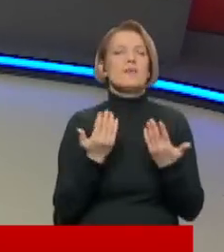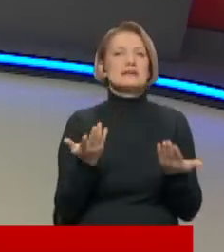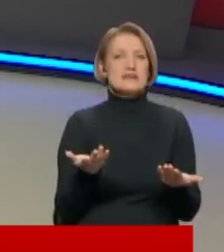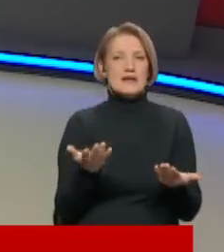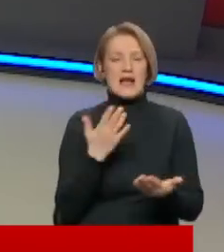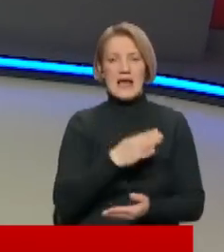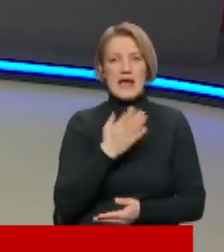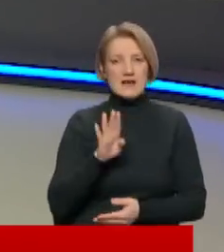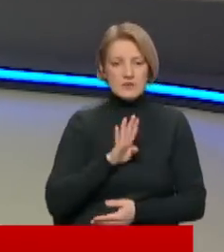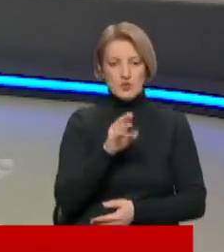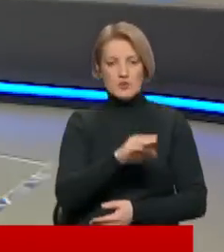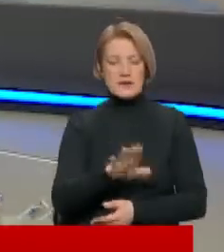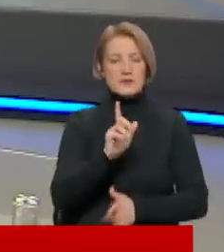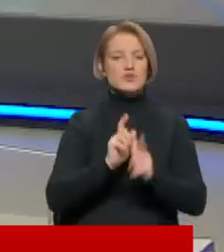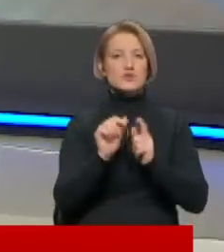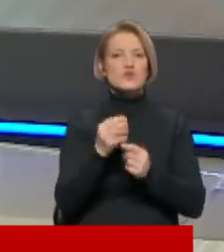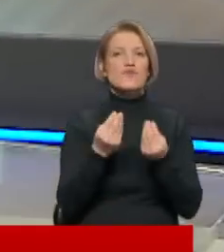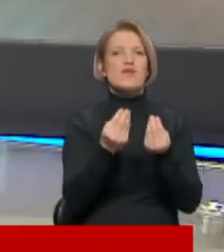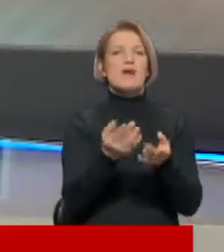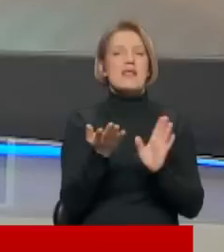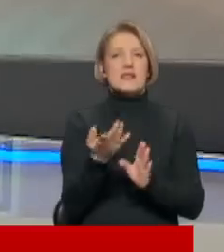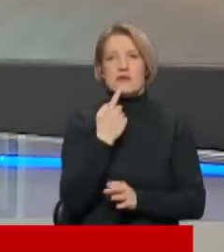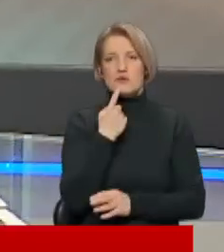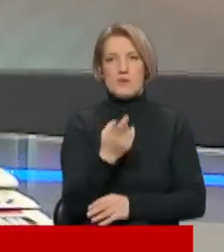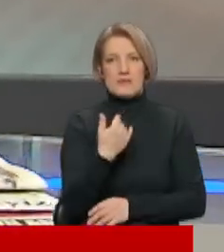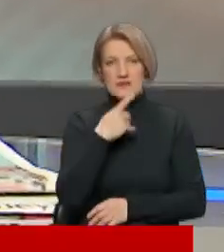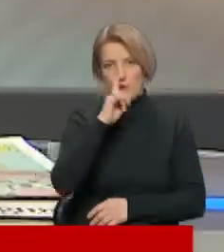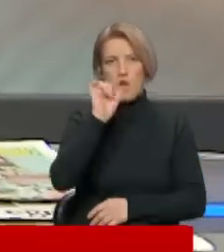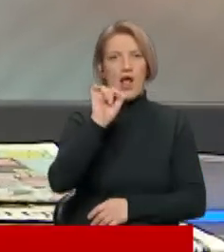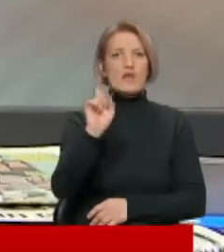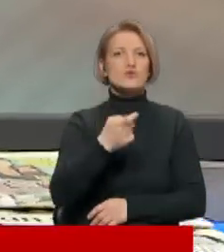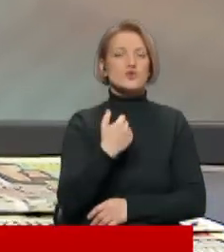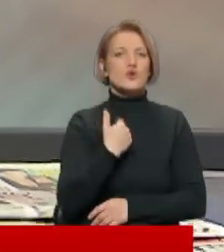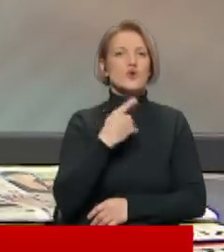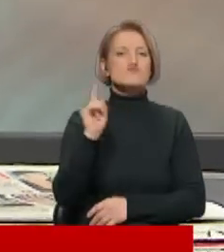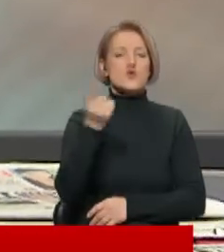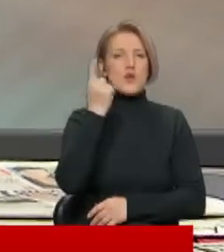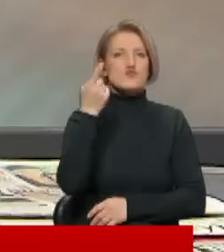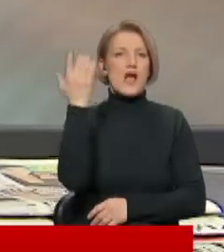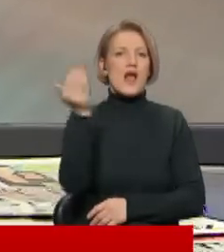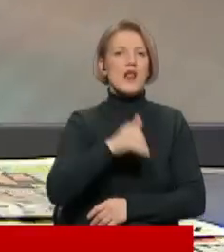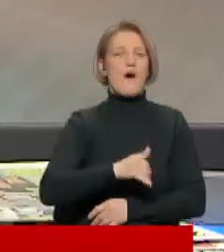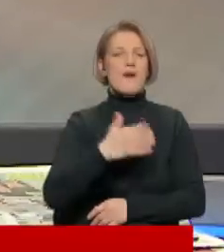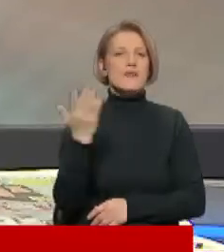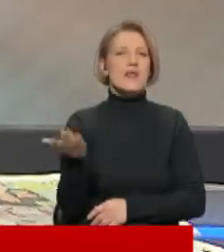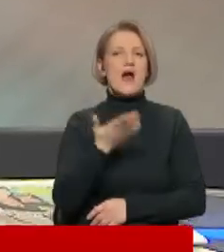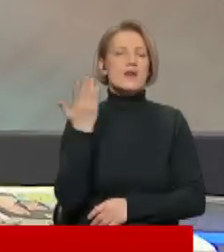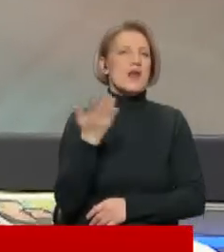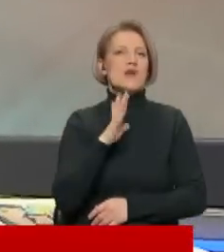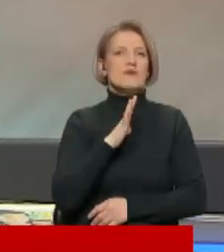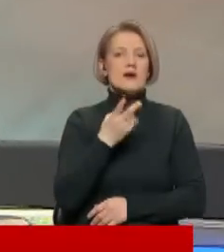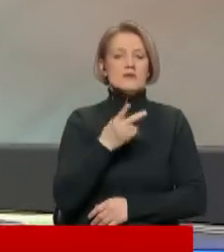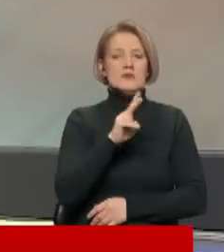evlatlarına süt içiremediğini söylüyor ama biz doğalgaz bulduk müjdeler geliyor neler neler var